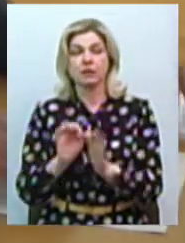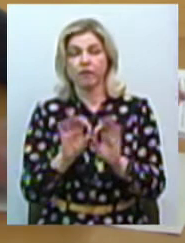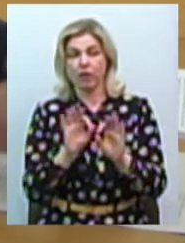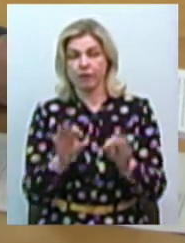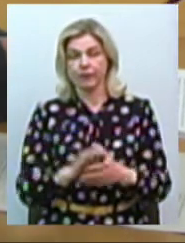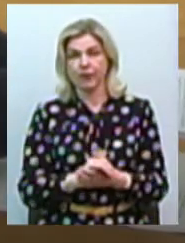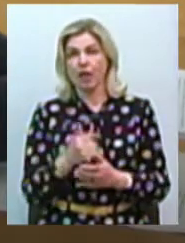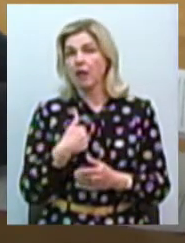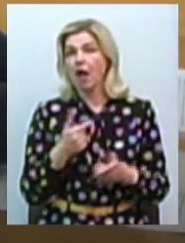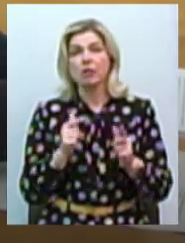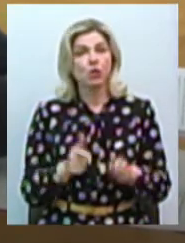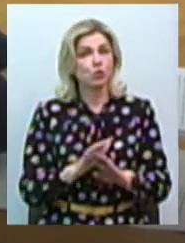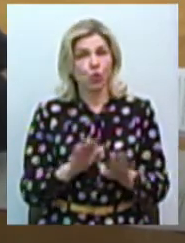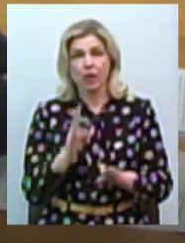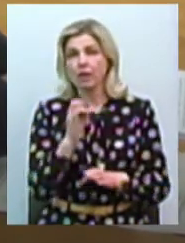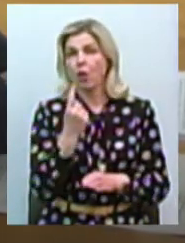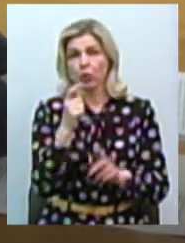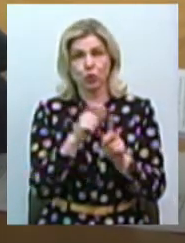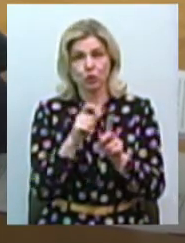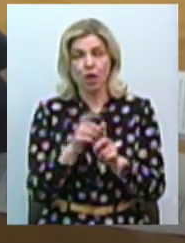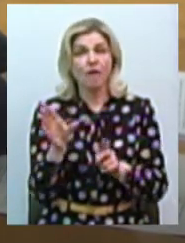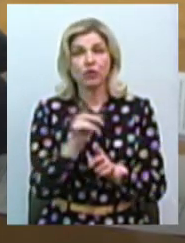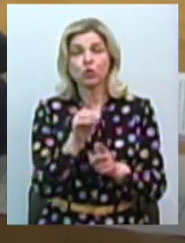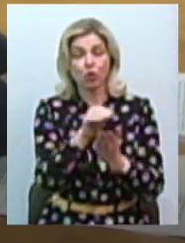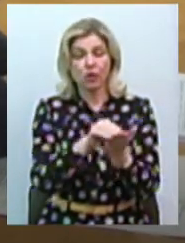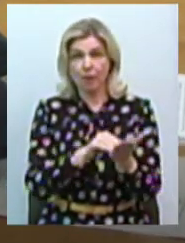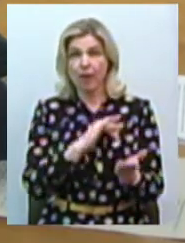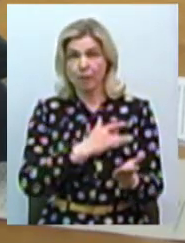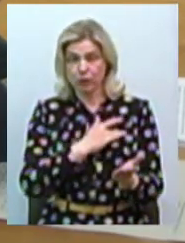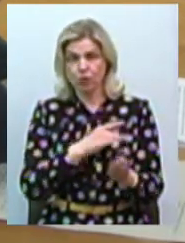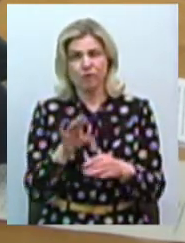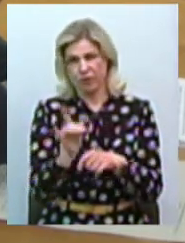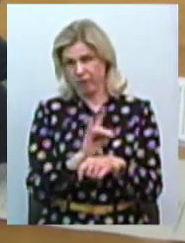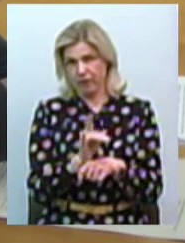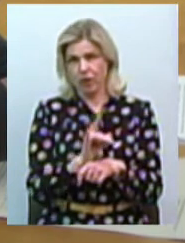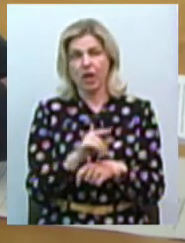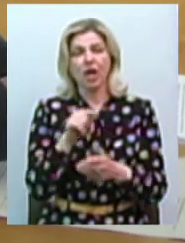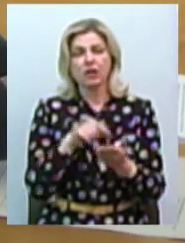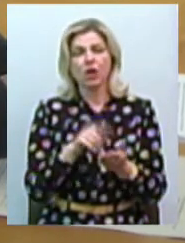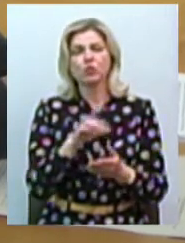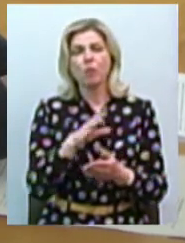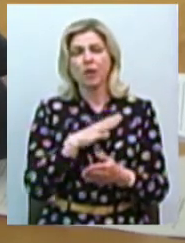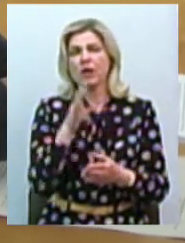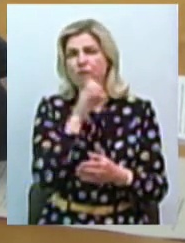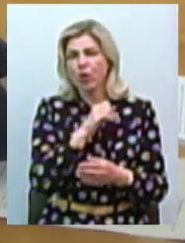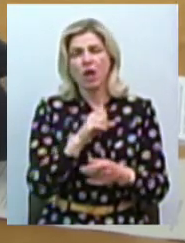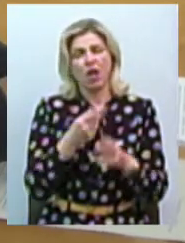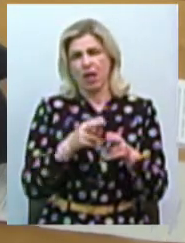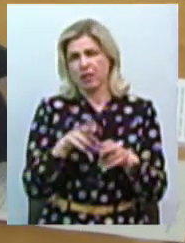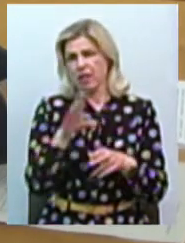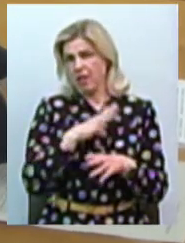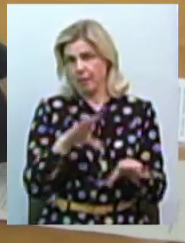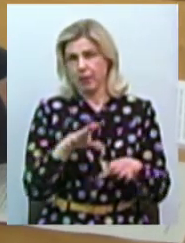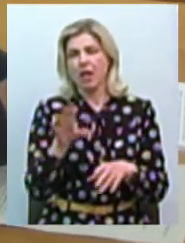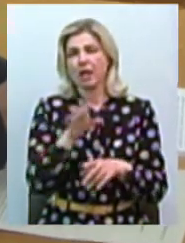жодним словом. Все, що вказано в підозрі, це все брехня. Події, які там викладені, не відбувались. Це все робиться з метою,